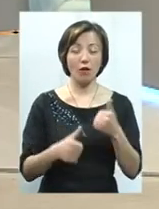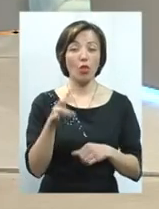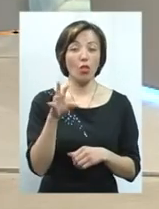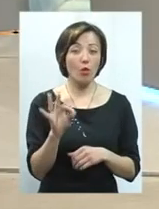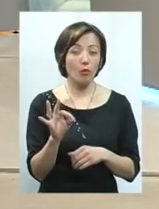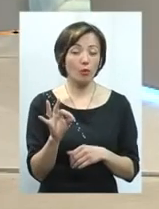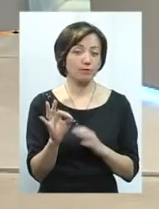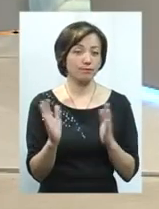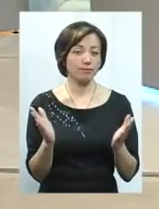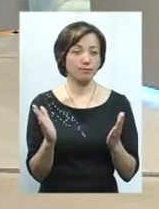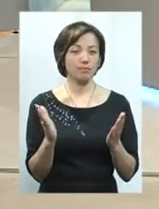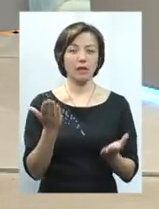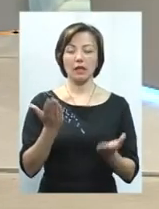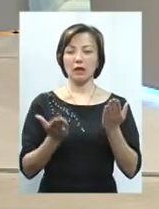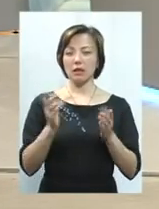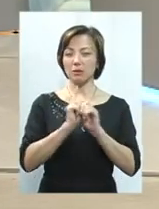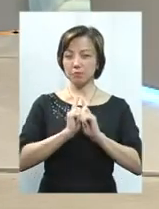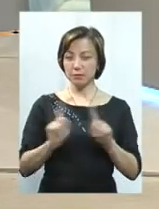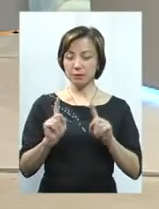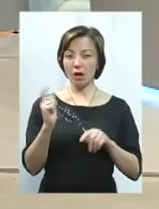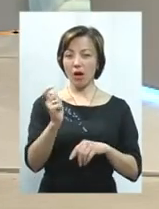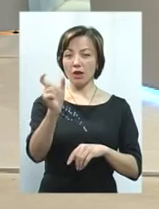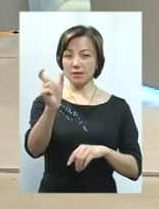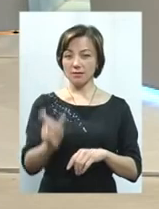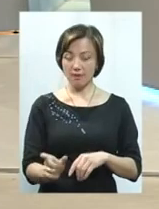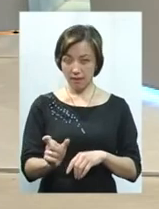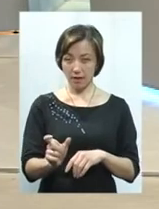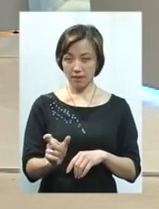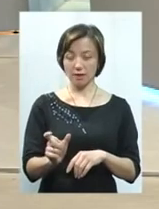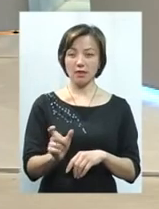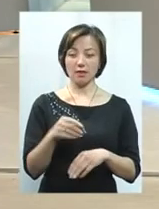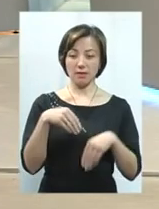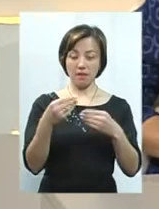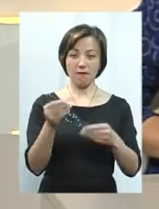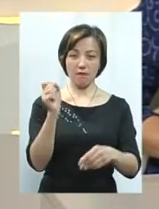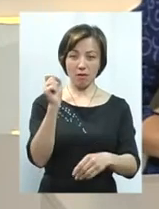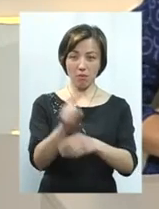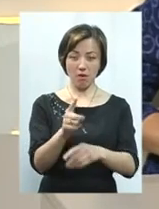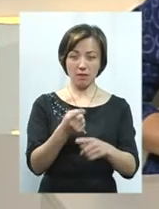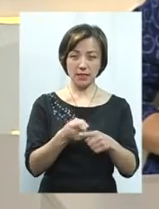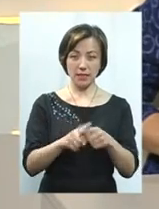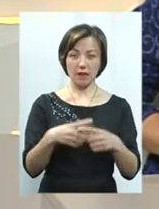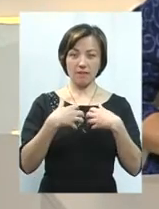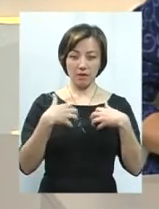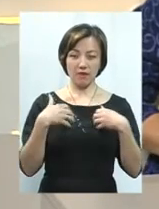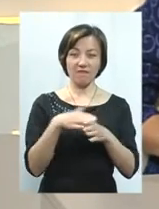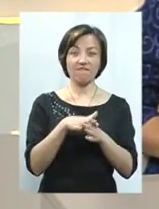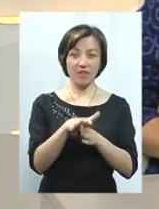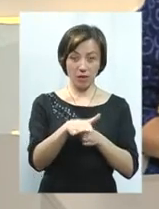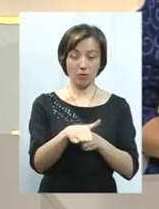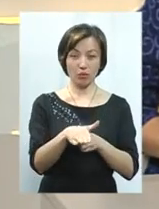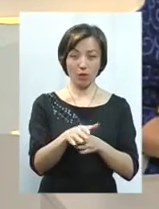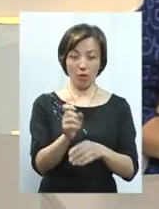якщо неадекватний хазяїн дав команду, і все, і, вона... і сьогодні ця тварина виконала добросовісну